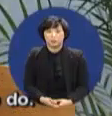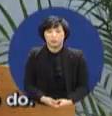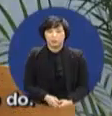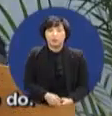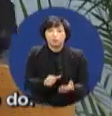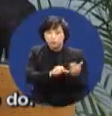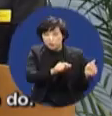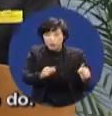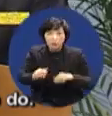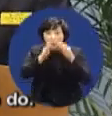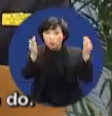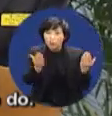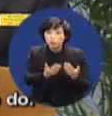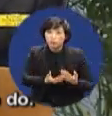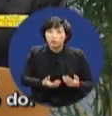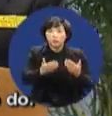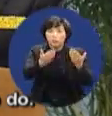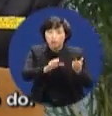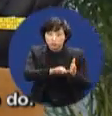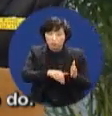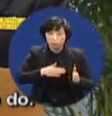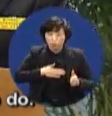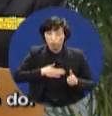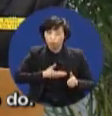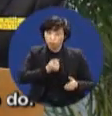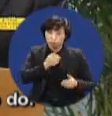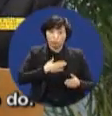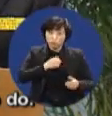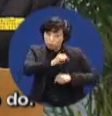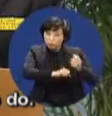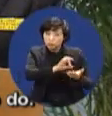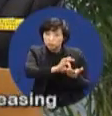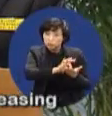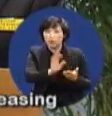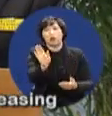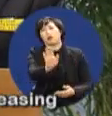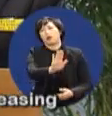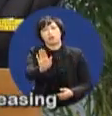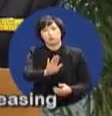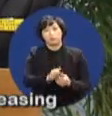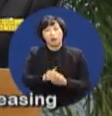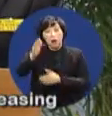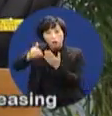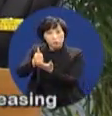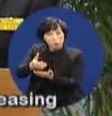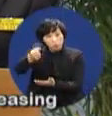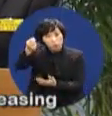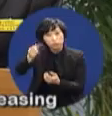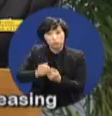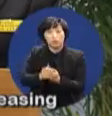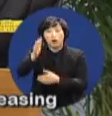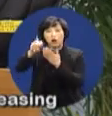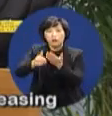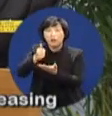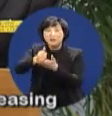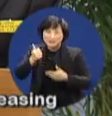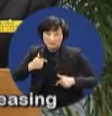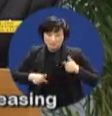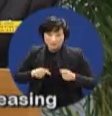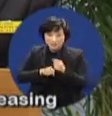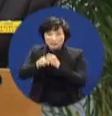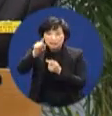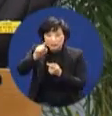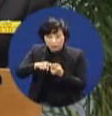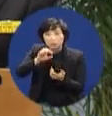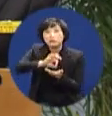모든 만물을 가질 때 내 거니까 내 마음대로 쓴다, 아니야, 하나님 것이니까 하나님의 기쁘신